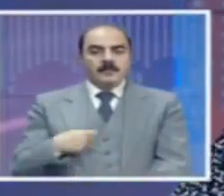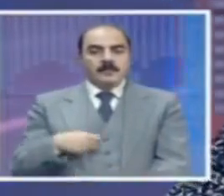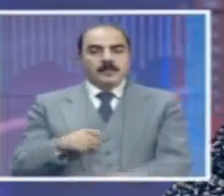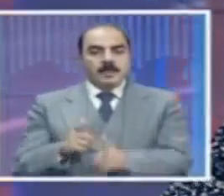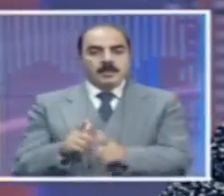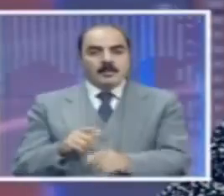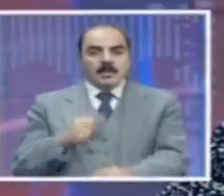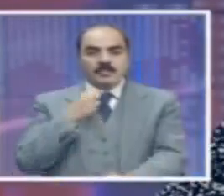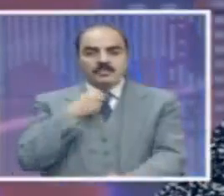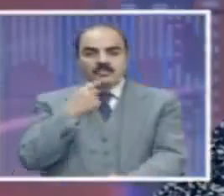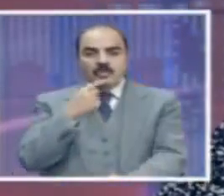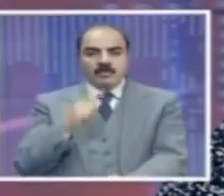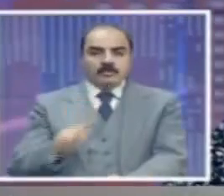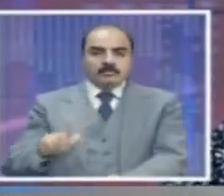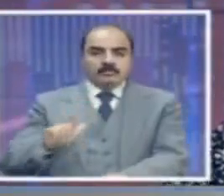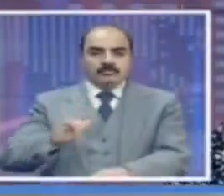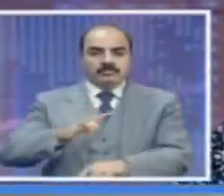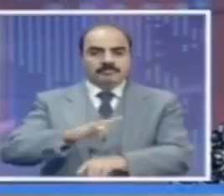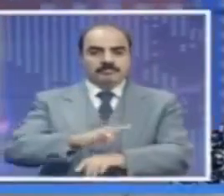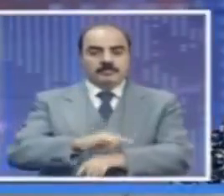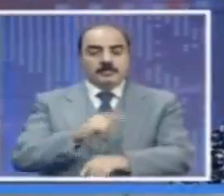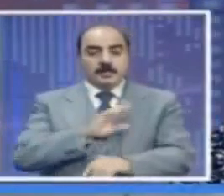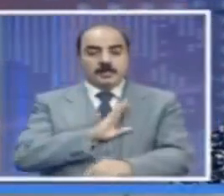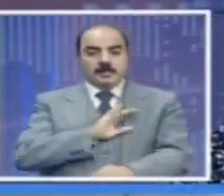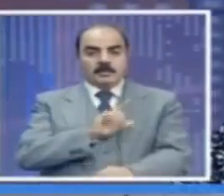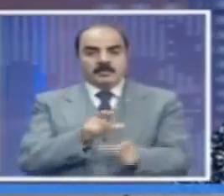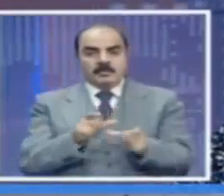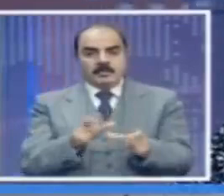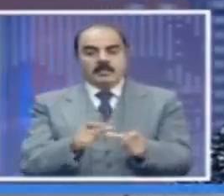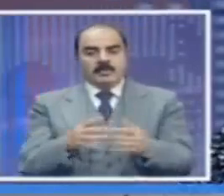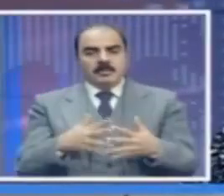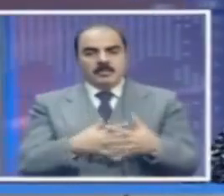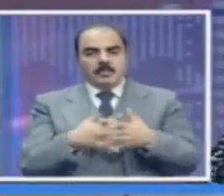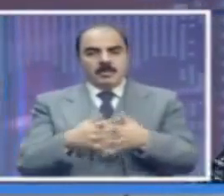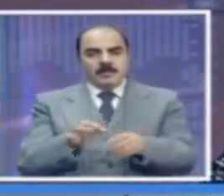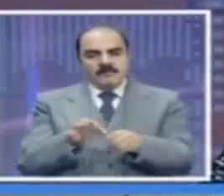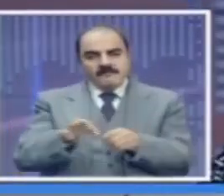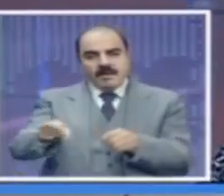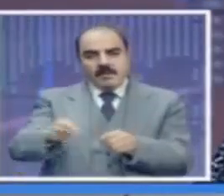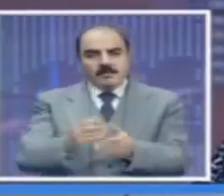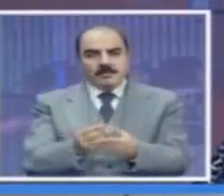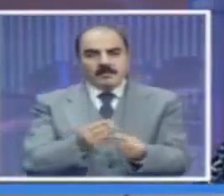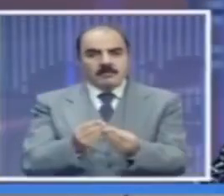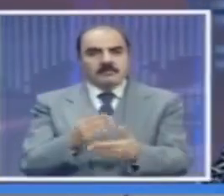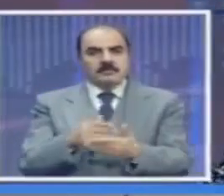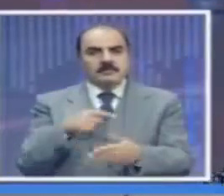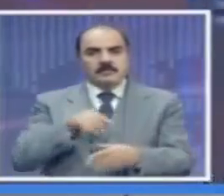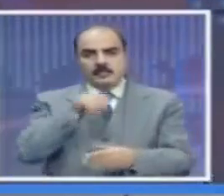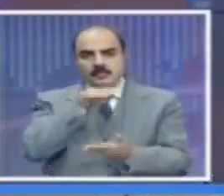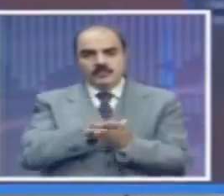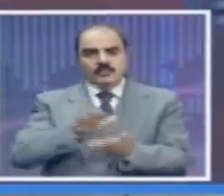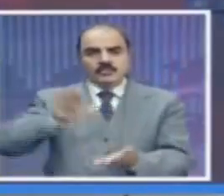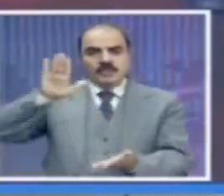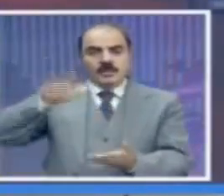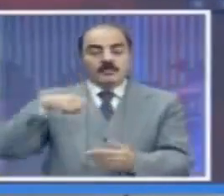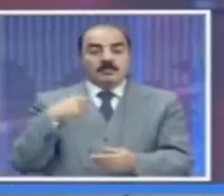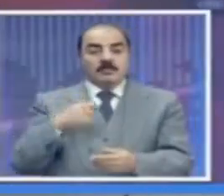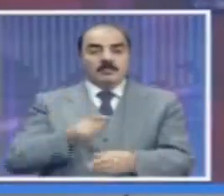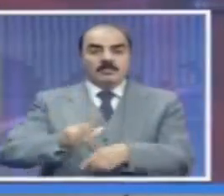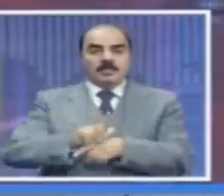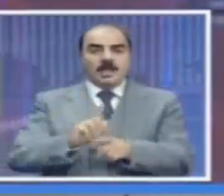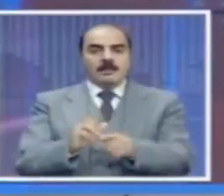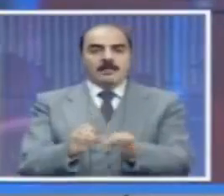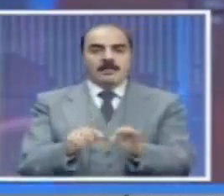وصل الرئيس الأمريكي المنتخب جو بايدن إلى قاعدة أندروز العسكرية في ضاحية واشنطن استعدادا لأداء اليمين اليوم رئيسا